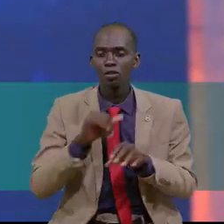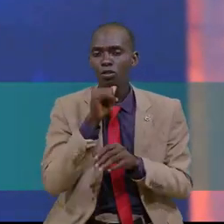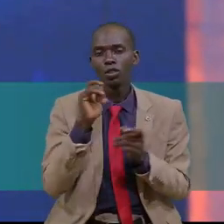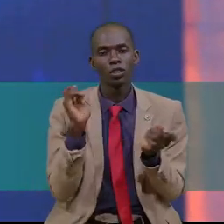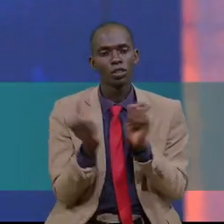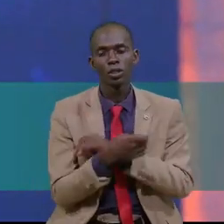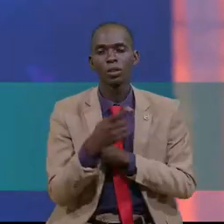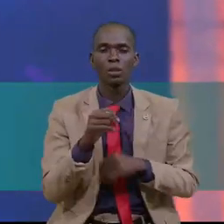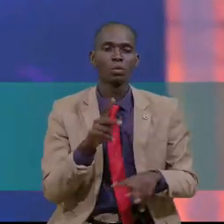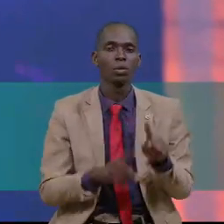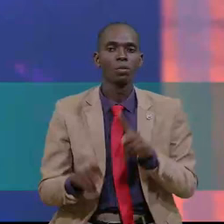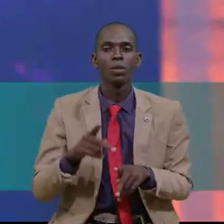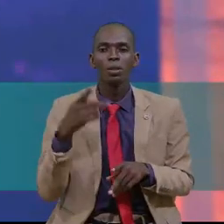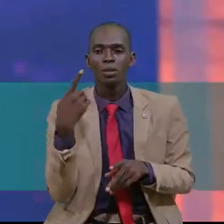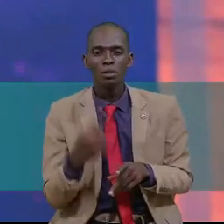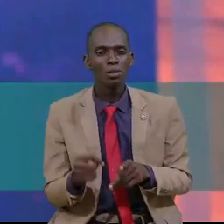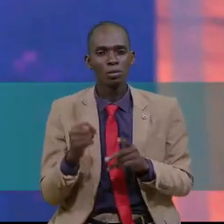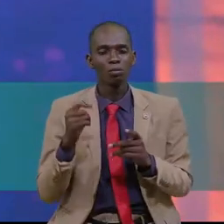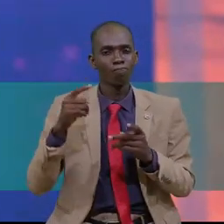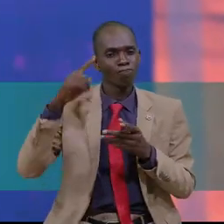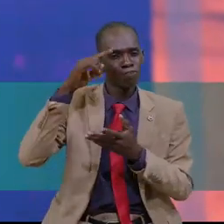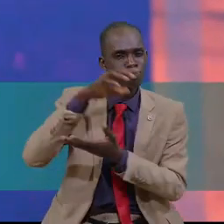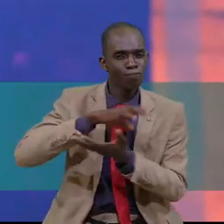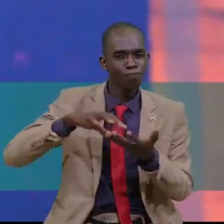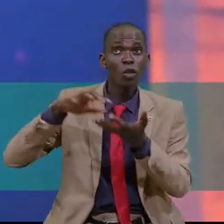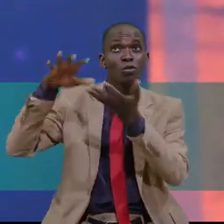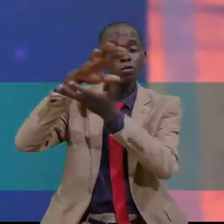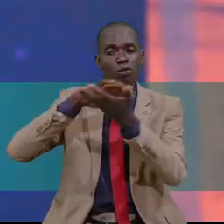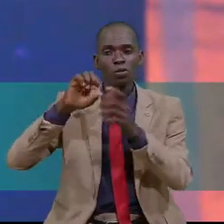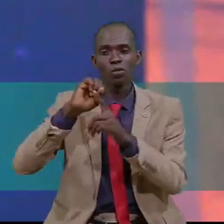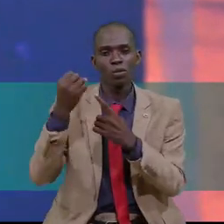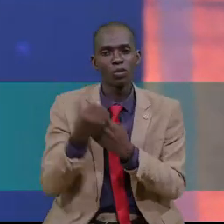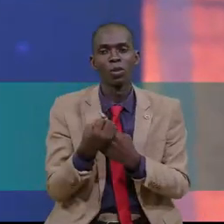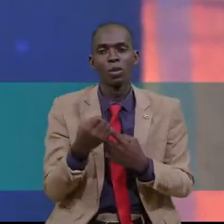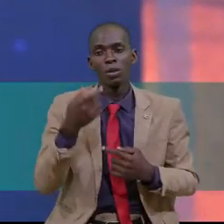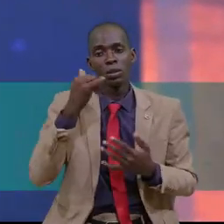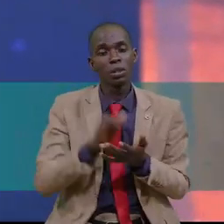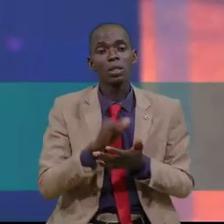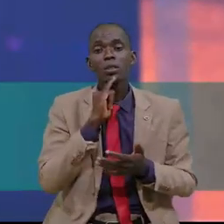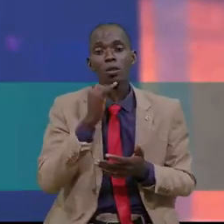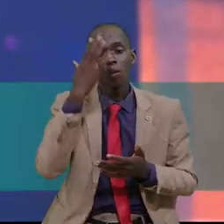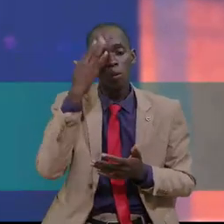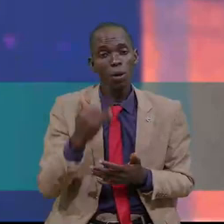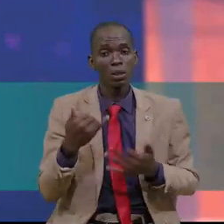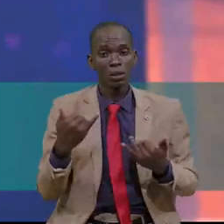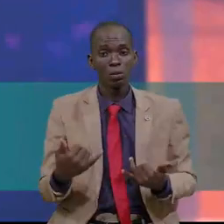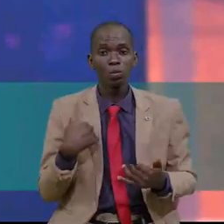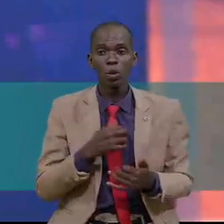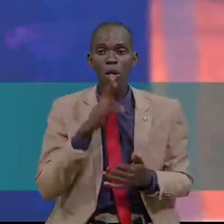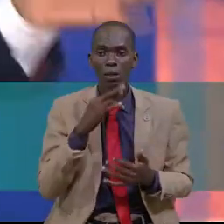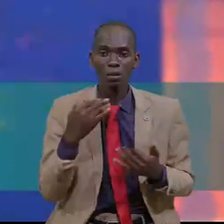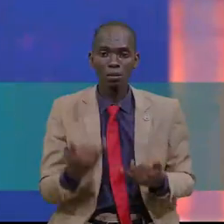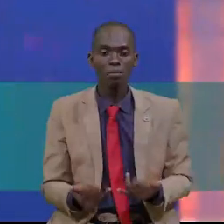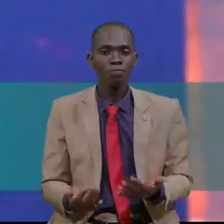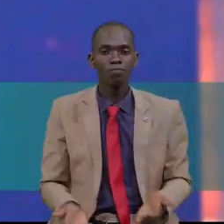changé leur vie, leur situation morose. C'est pourquoi nous sommes exhortés maintenant contre le